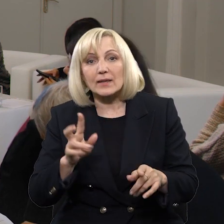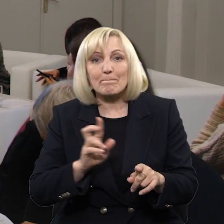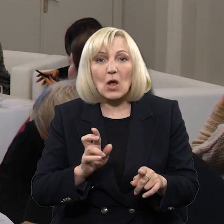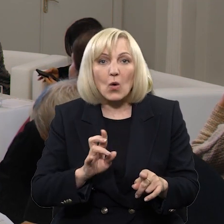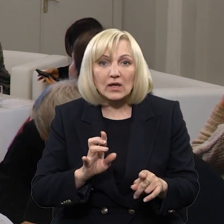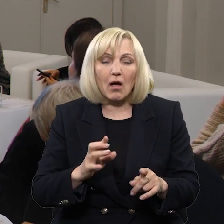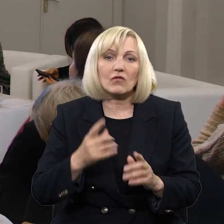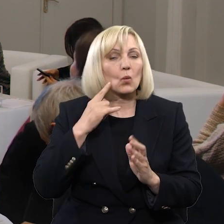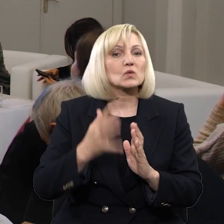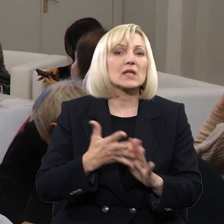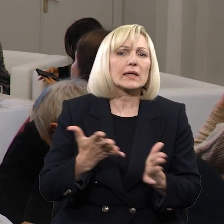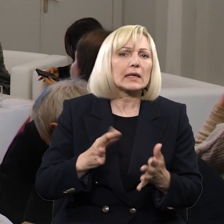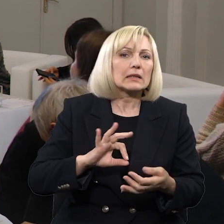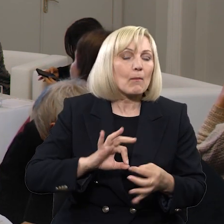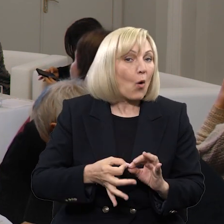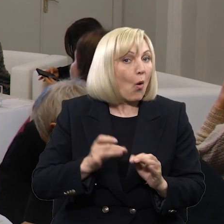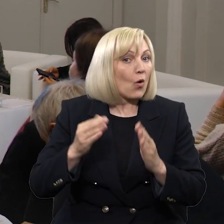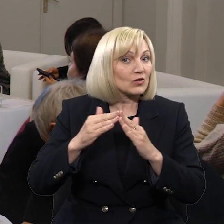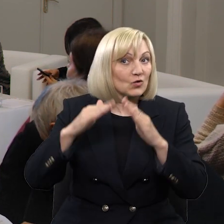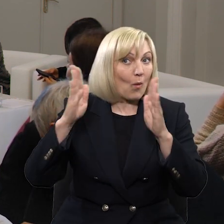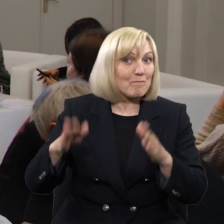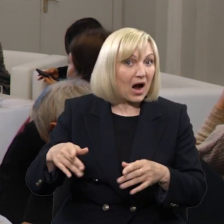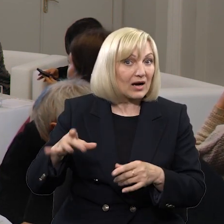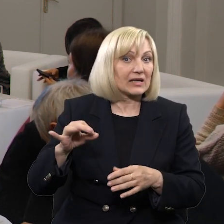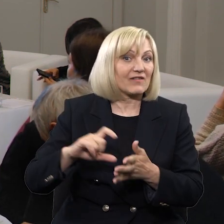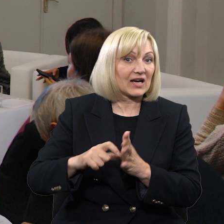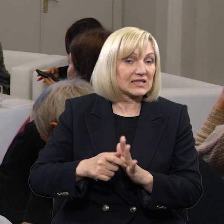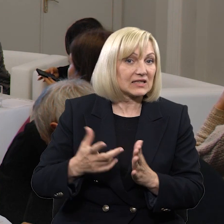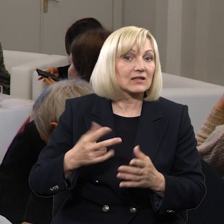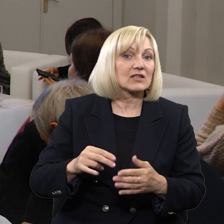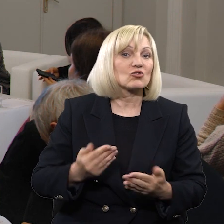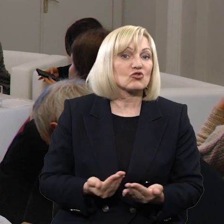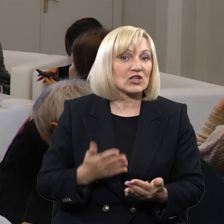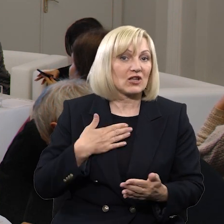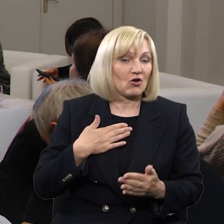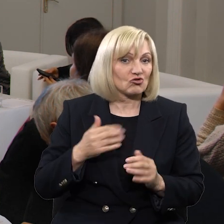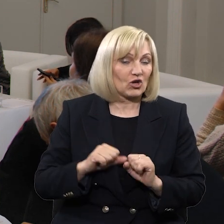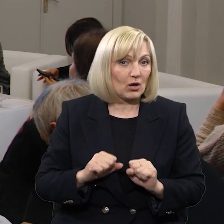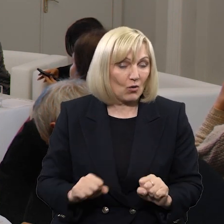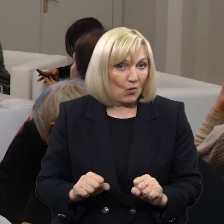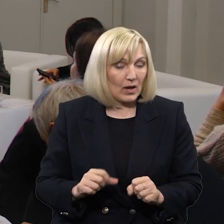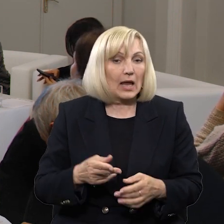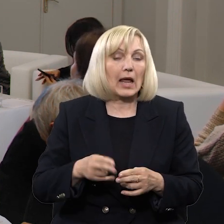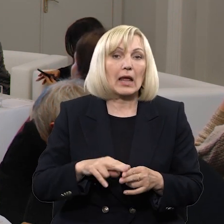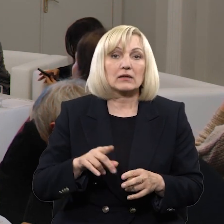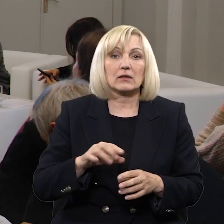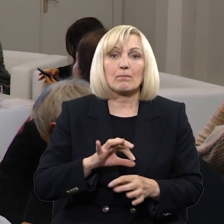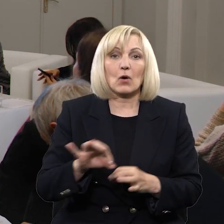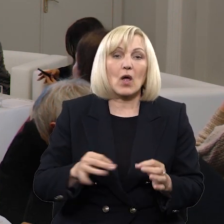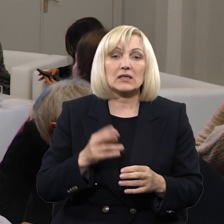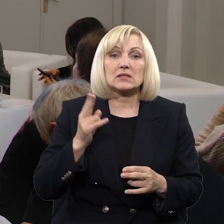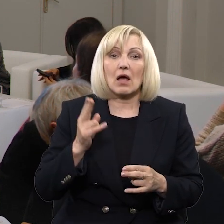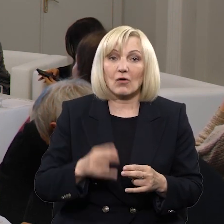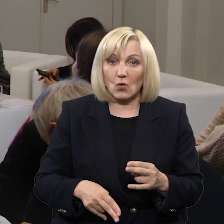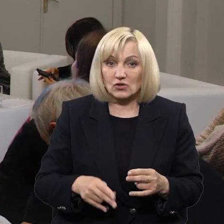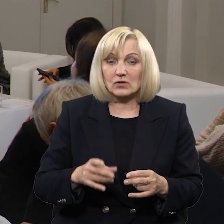и узнать какие-то подробности о домах и квартиры в которые жили наши герои Этот проект завершен